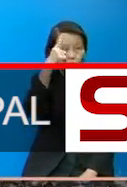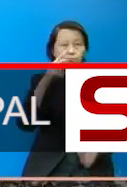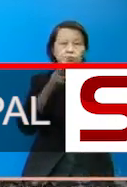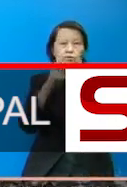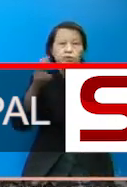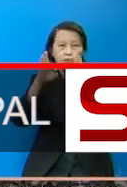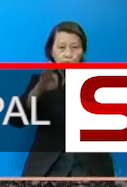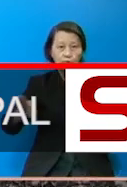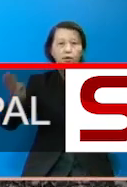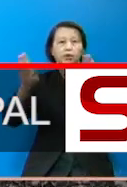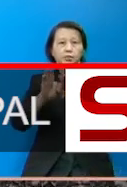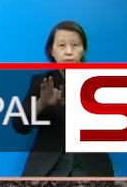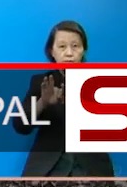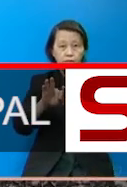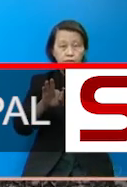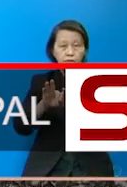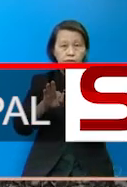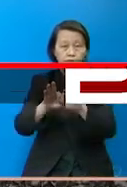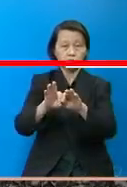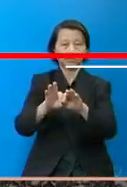pentingnya